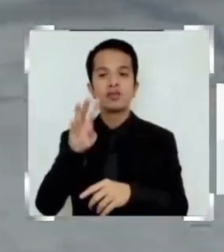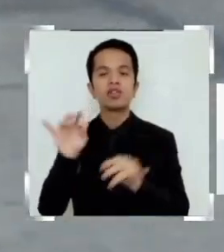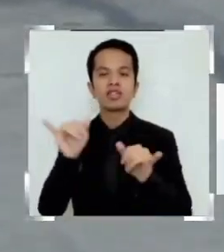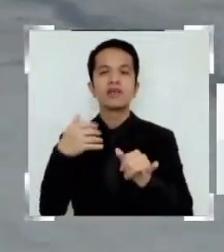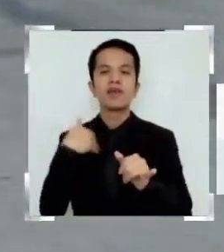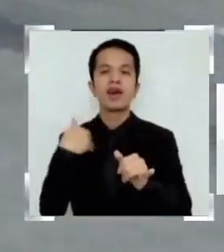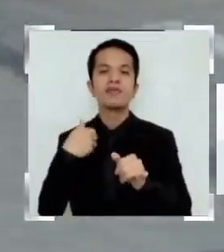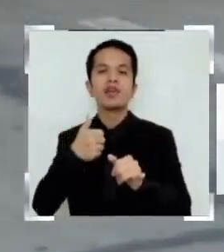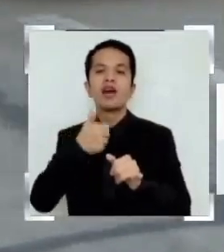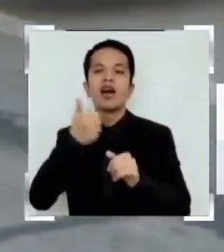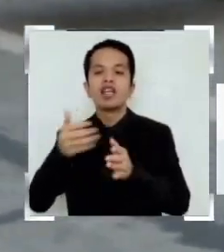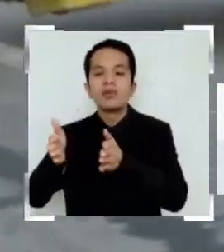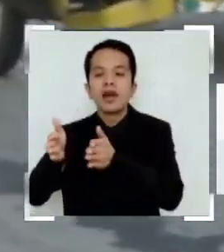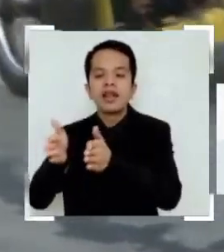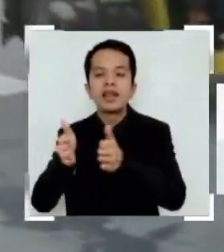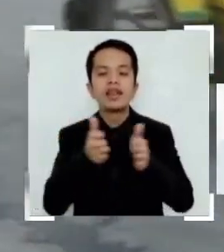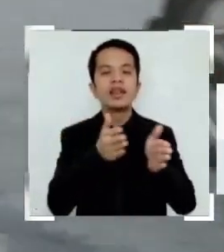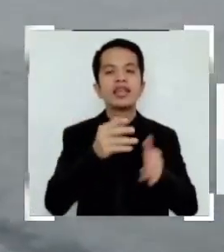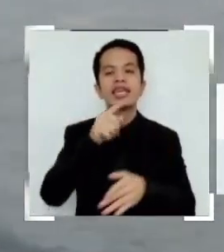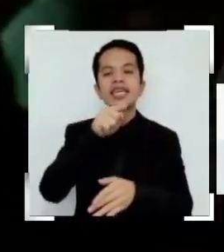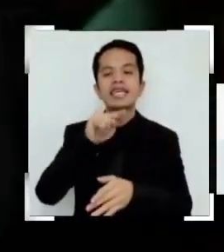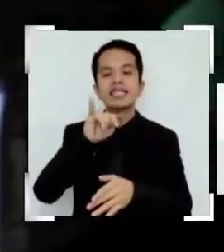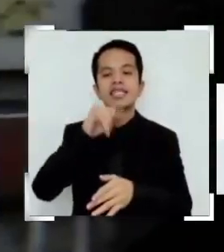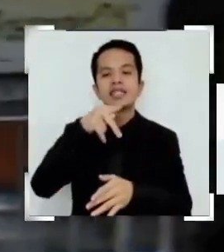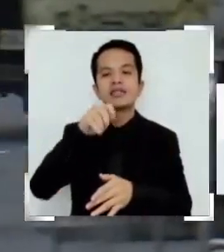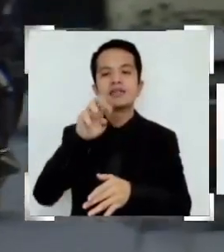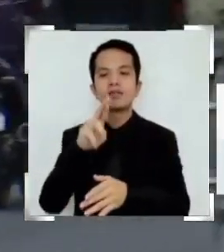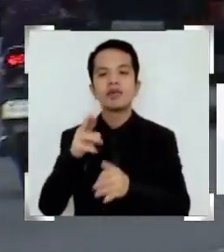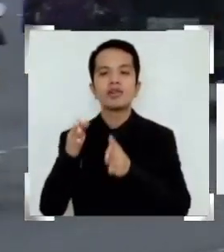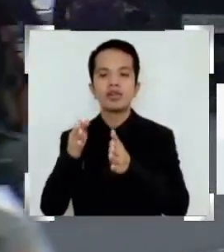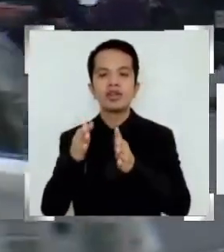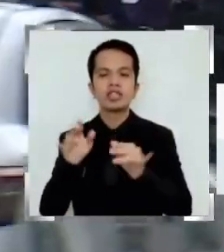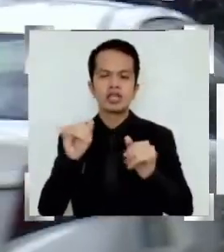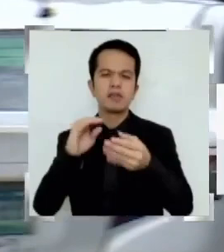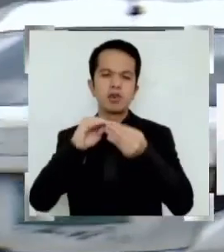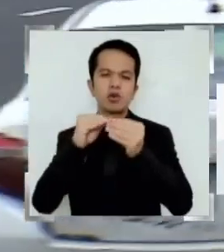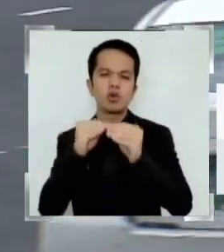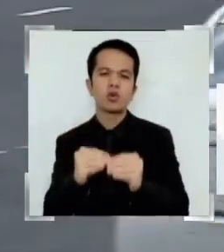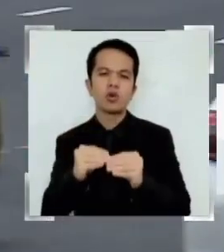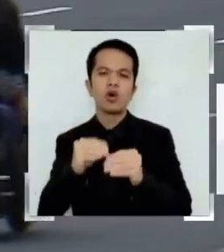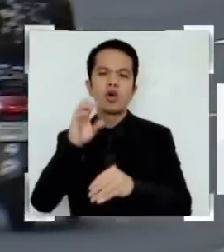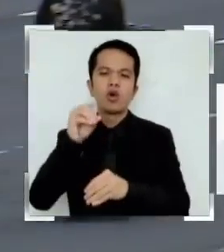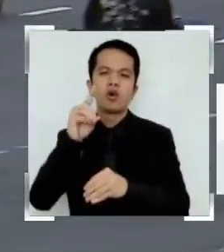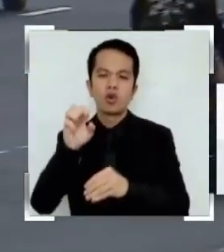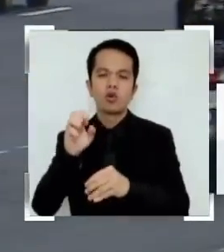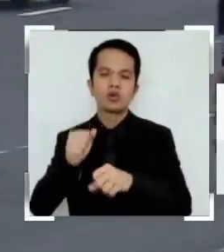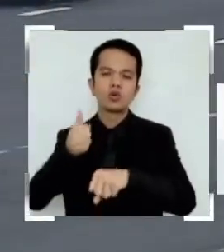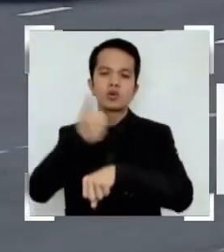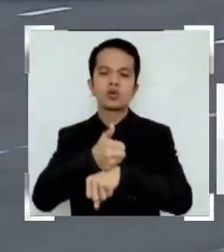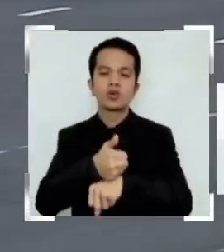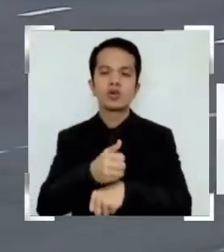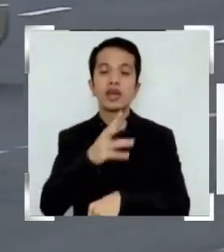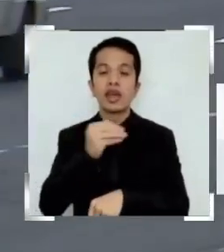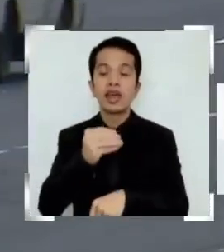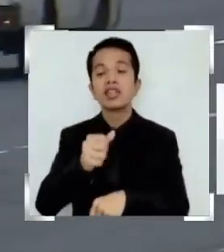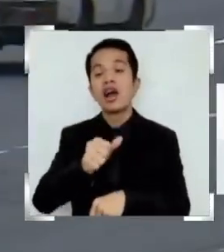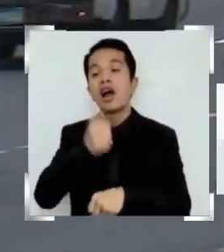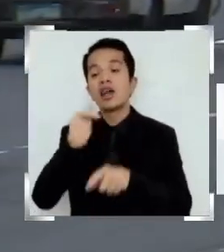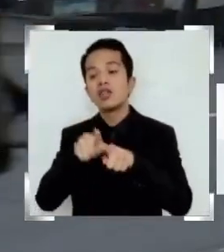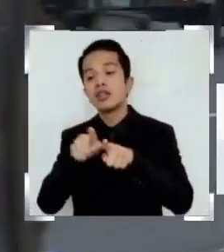pang napag-usapan kung isususpindi ang number coding scheme ng masasakyan. Ilalabas daw ang rerouting plan sa mga darating na